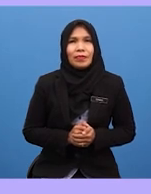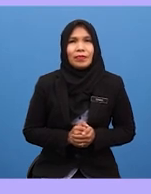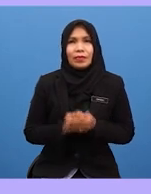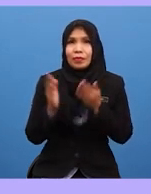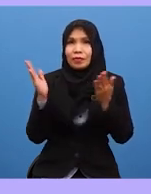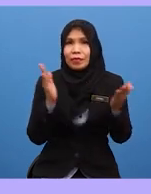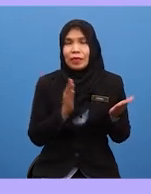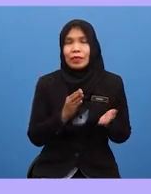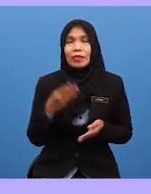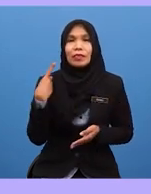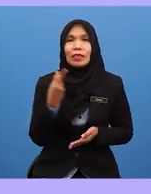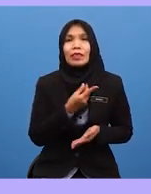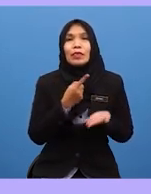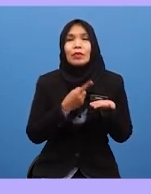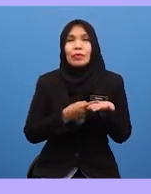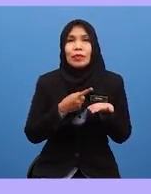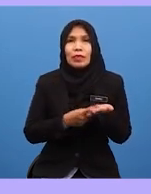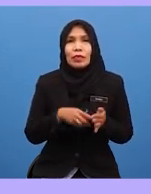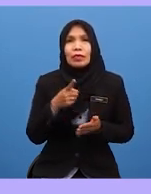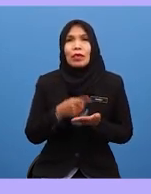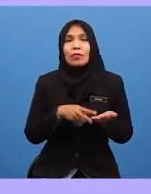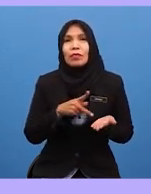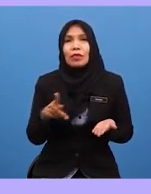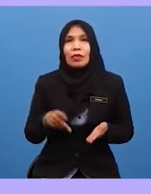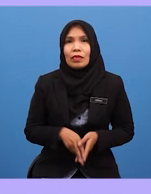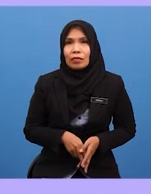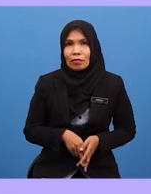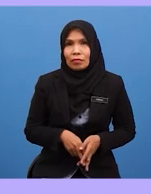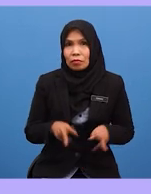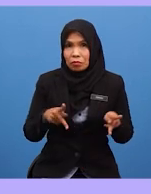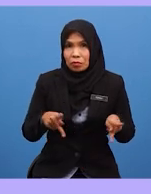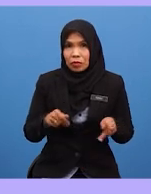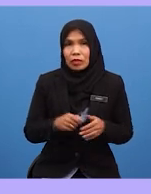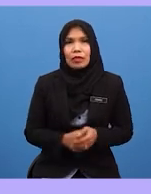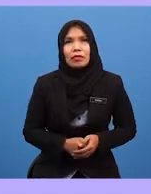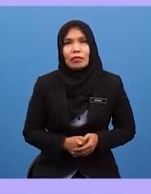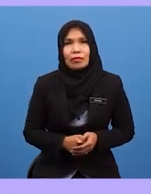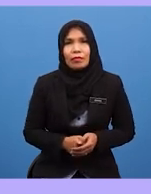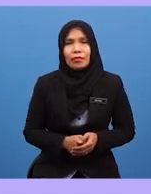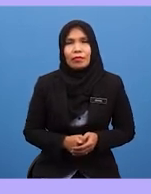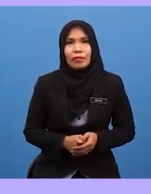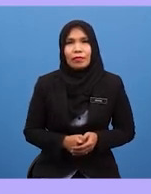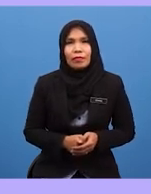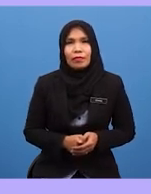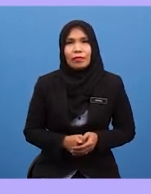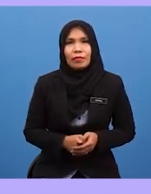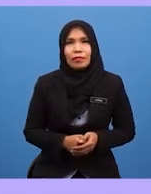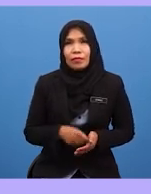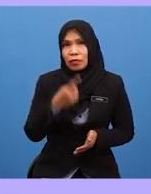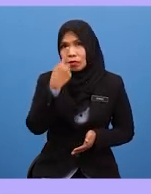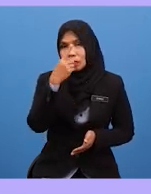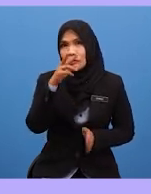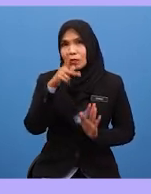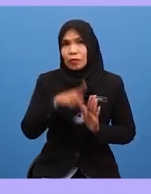Mari kita bincang apakah proses yang melibatkan pembahagian sel untuk